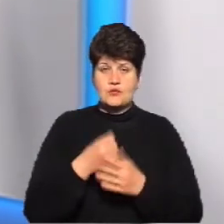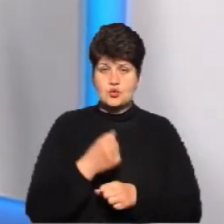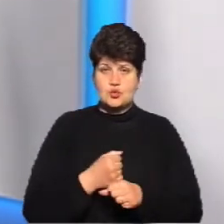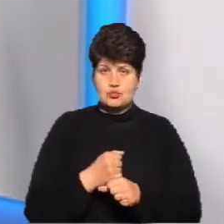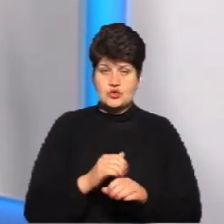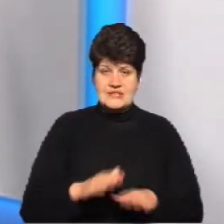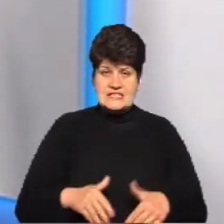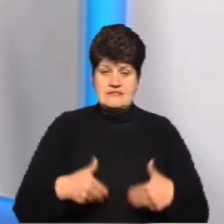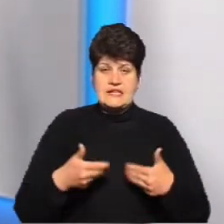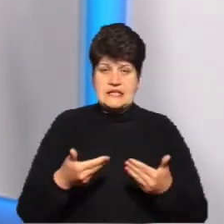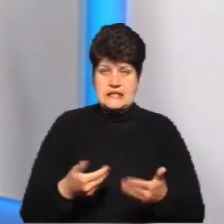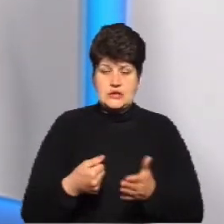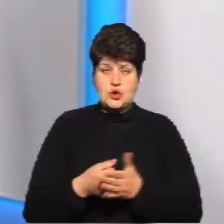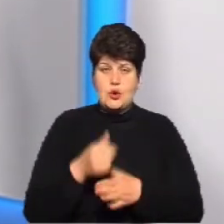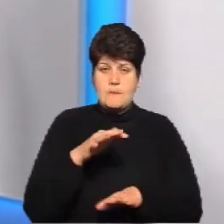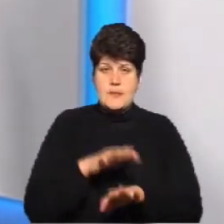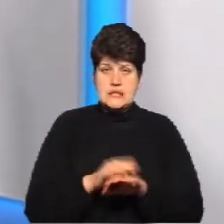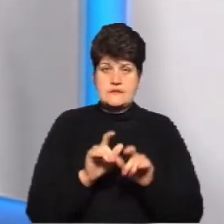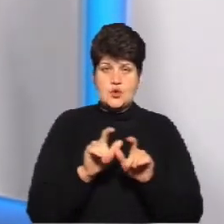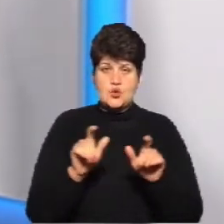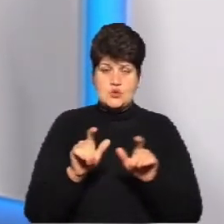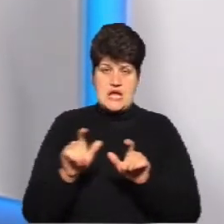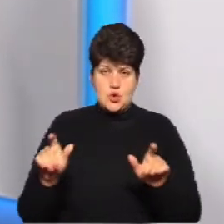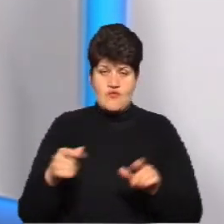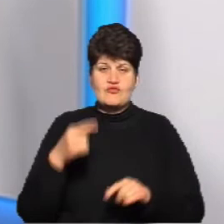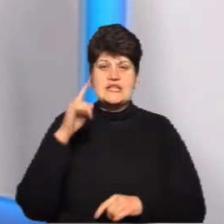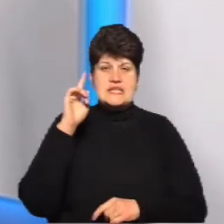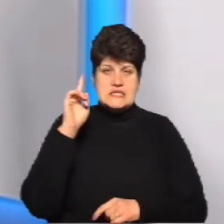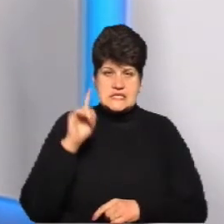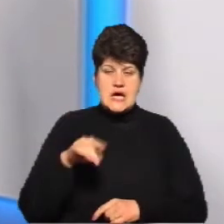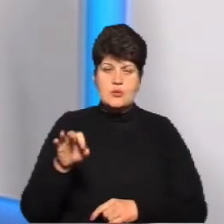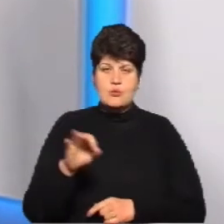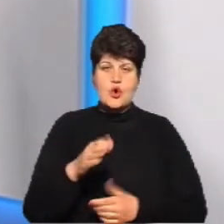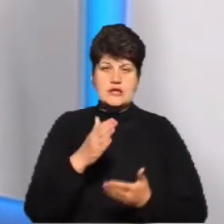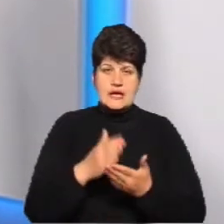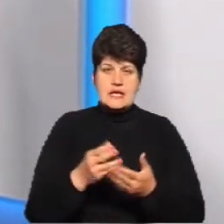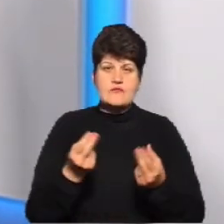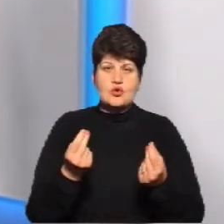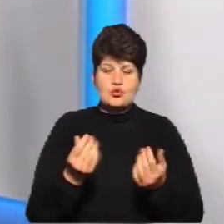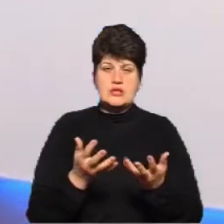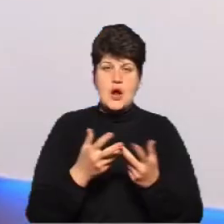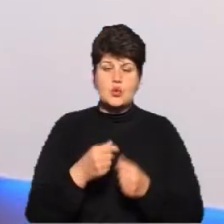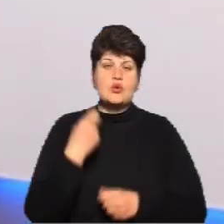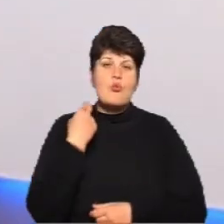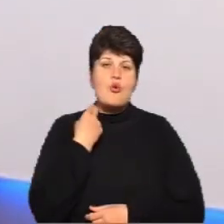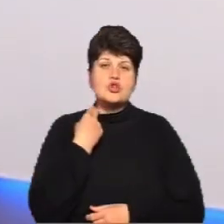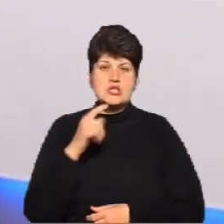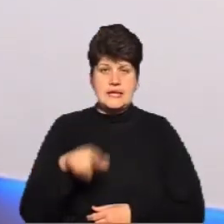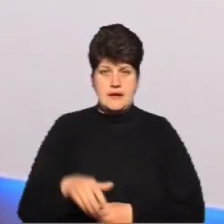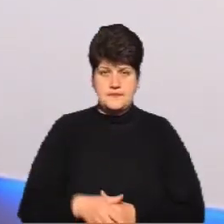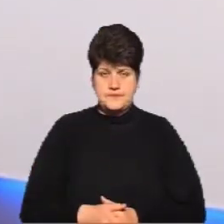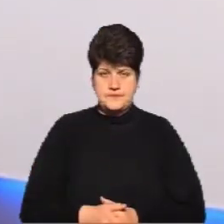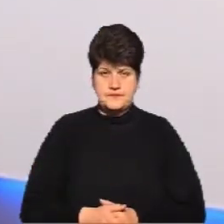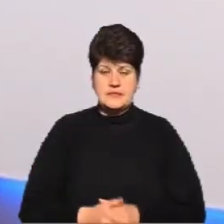звертаючись до банківських установ, вони тепер знають про наявність коштів на рахунках боржників. Давайте зараз поговоримо